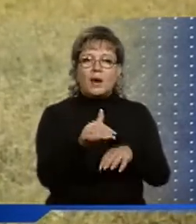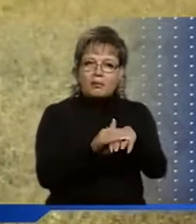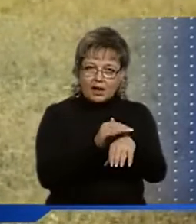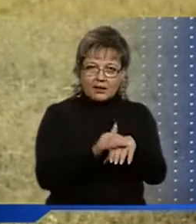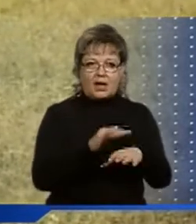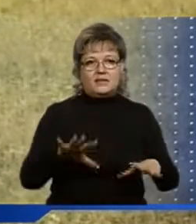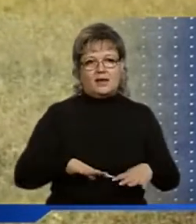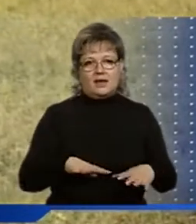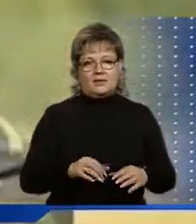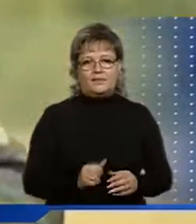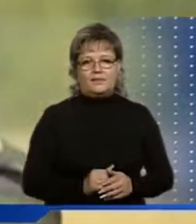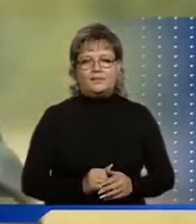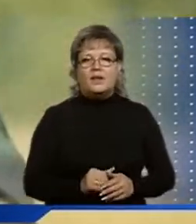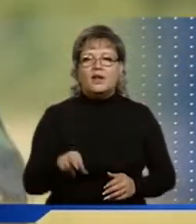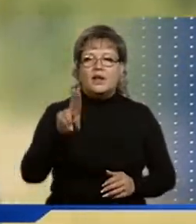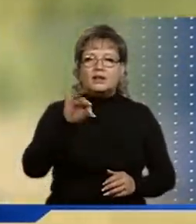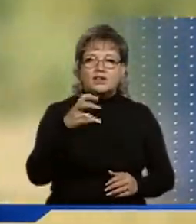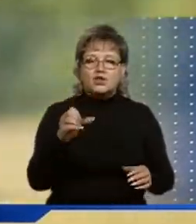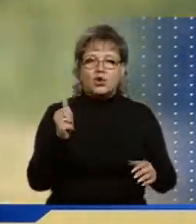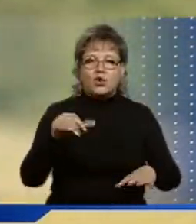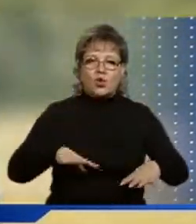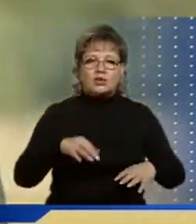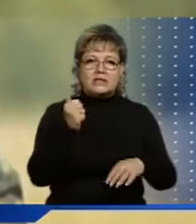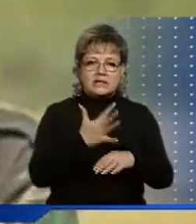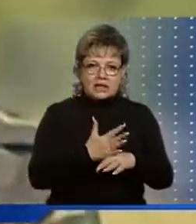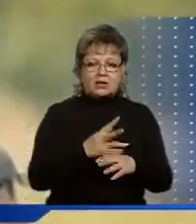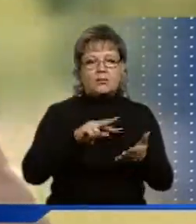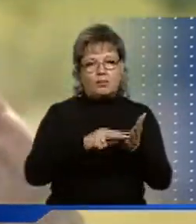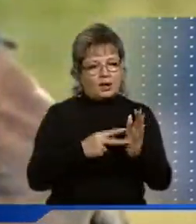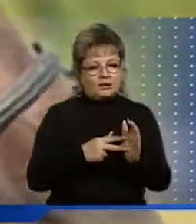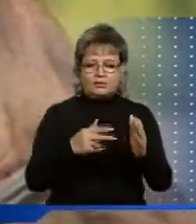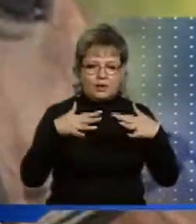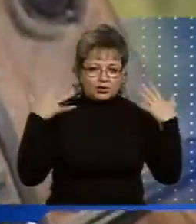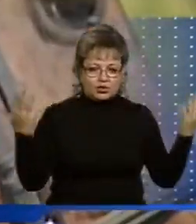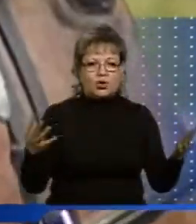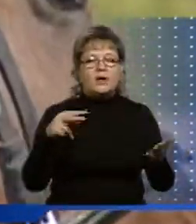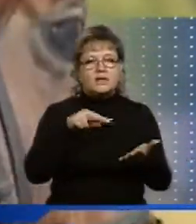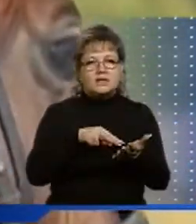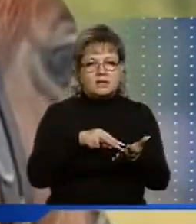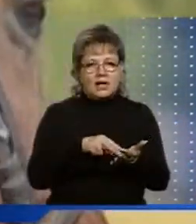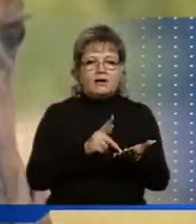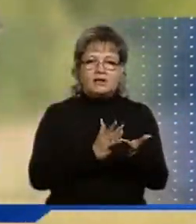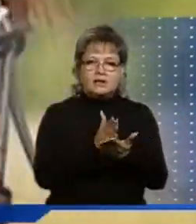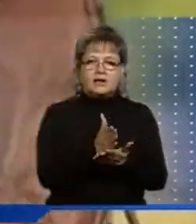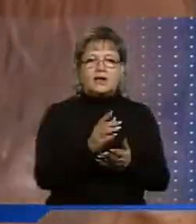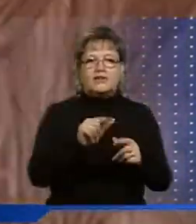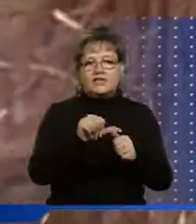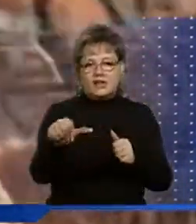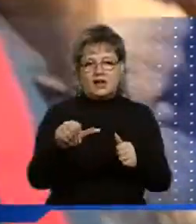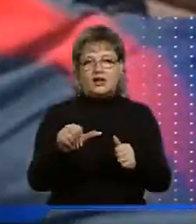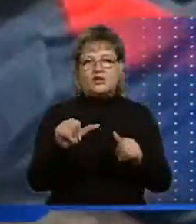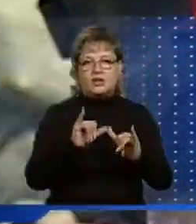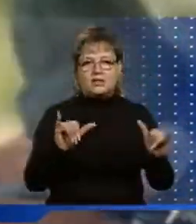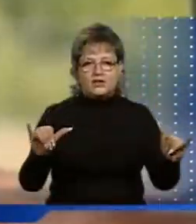погладь коня. Донской конный центр – проект амбициозный. Среди поставленных целей казаки особенно выделяют